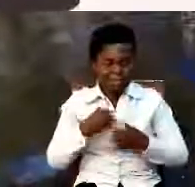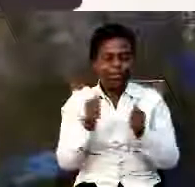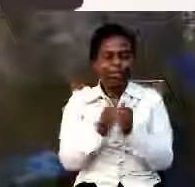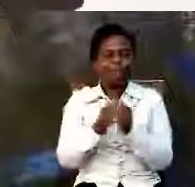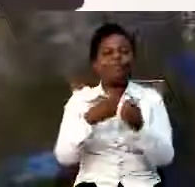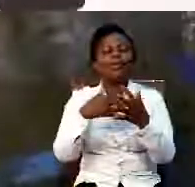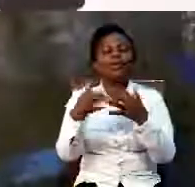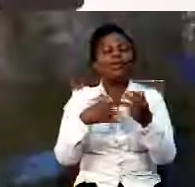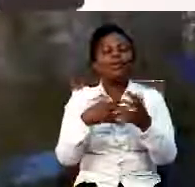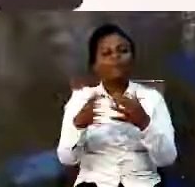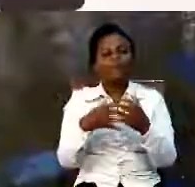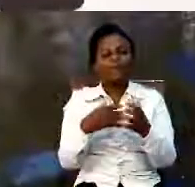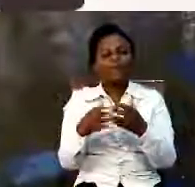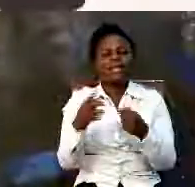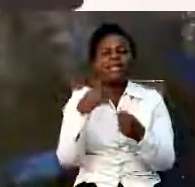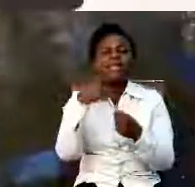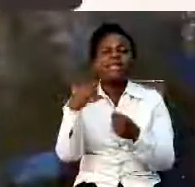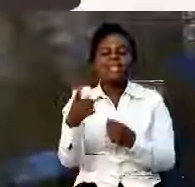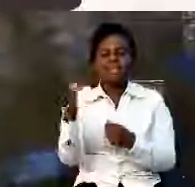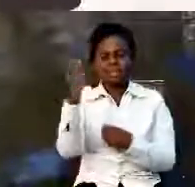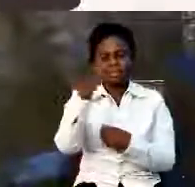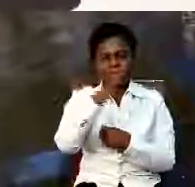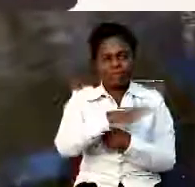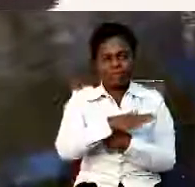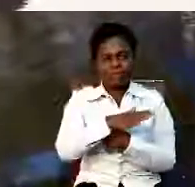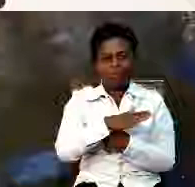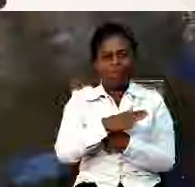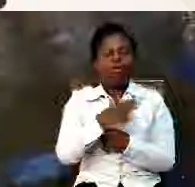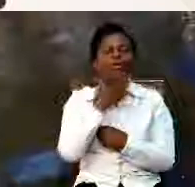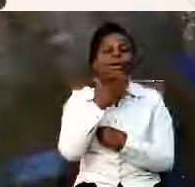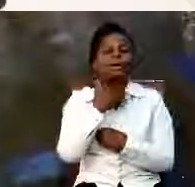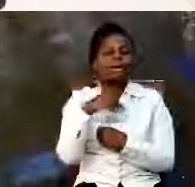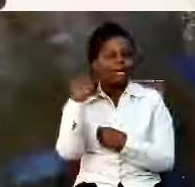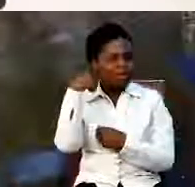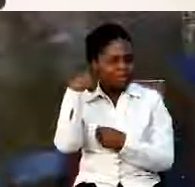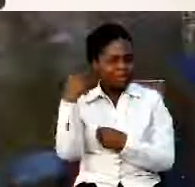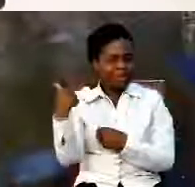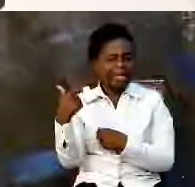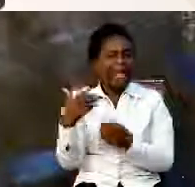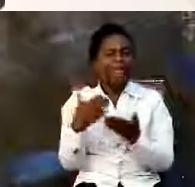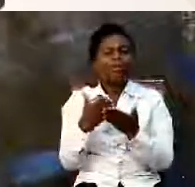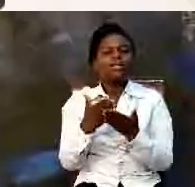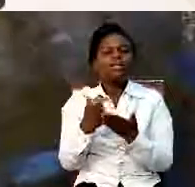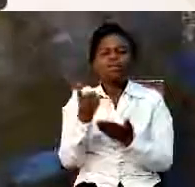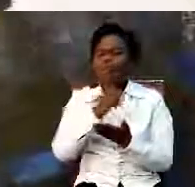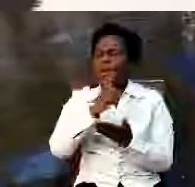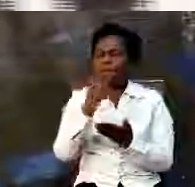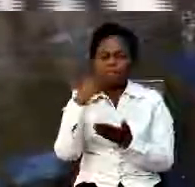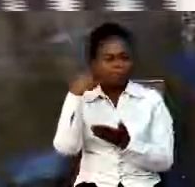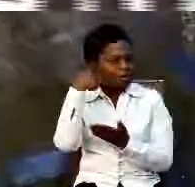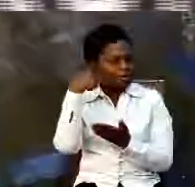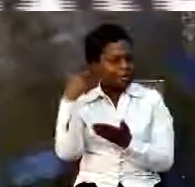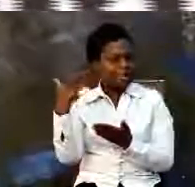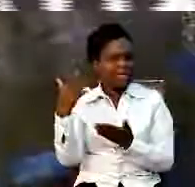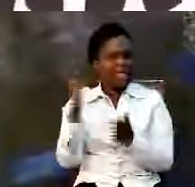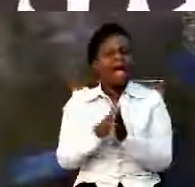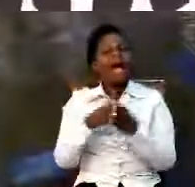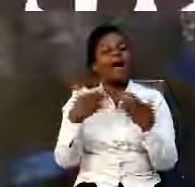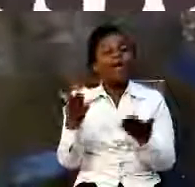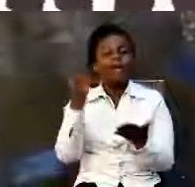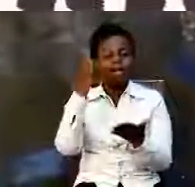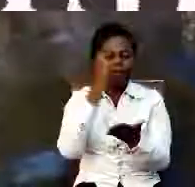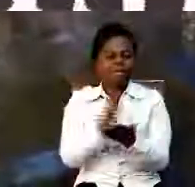wanayoyafanya namna gani kila siku. Wanataka kusikia, maana wasiposikia hawana